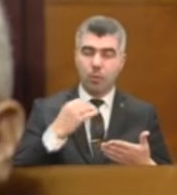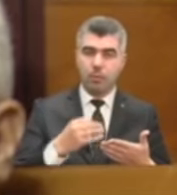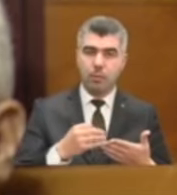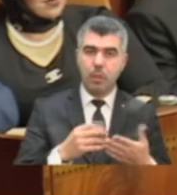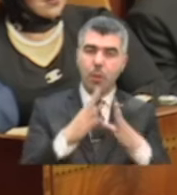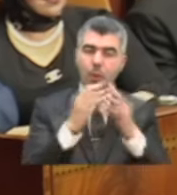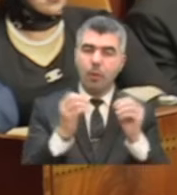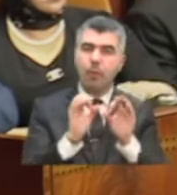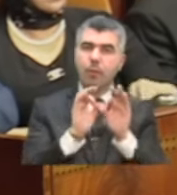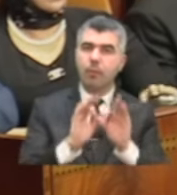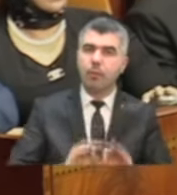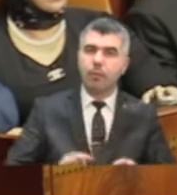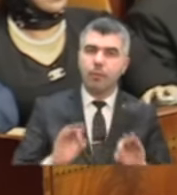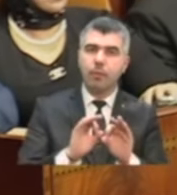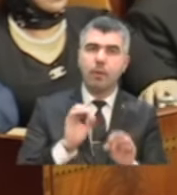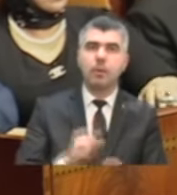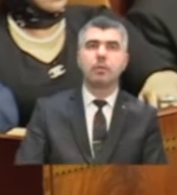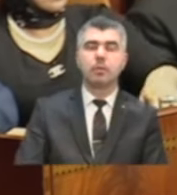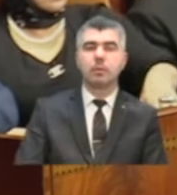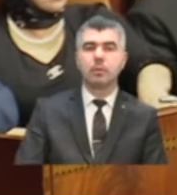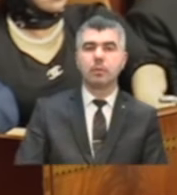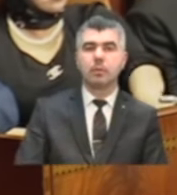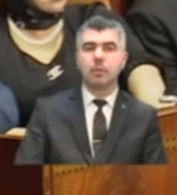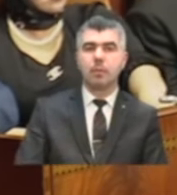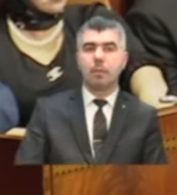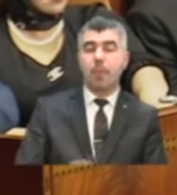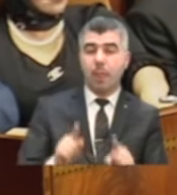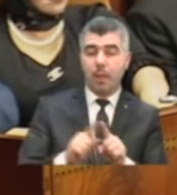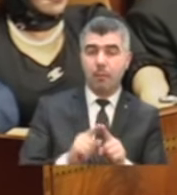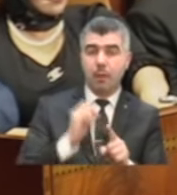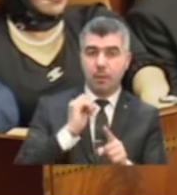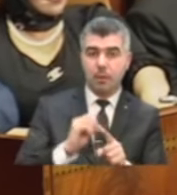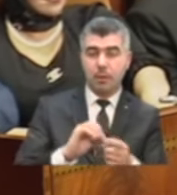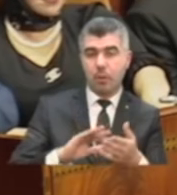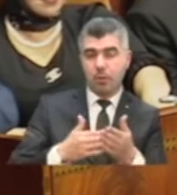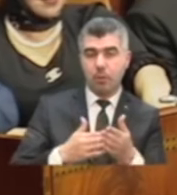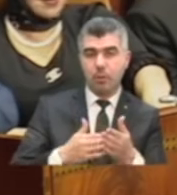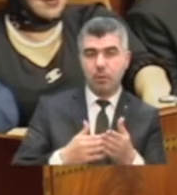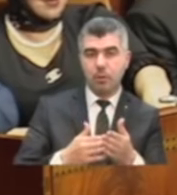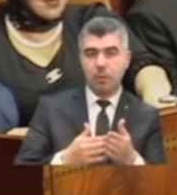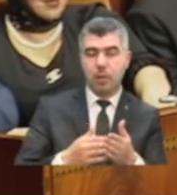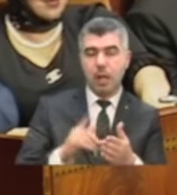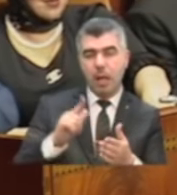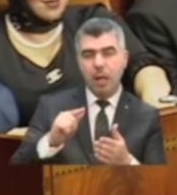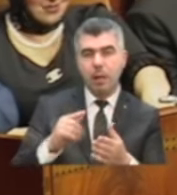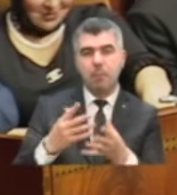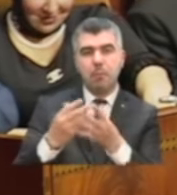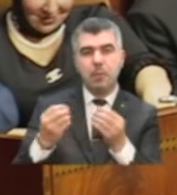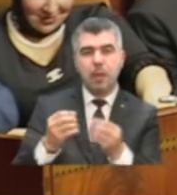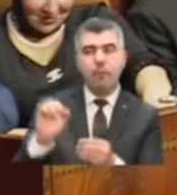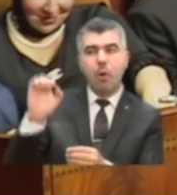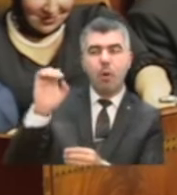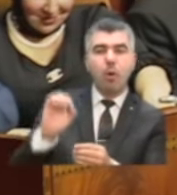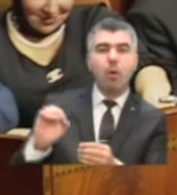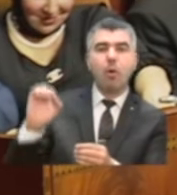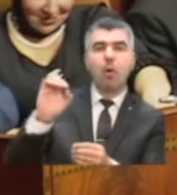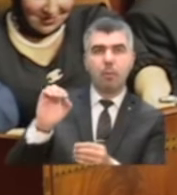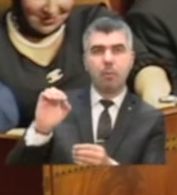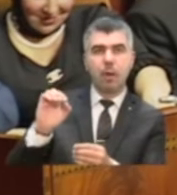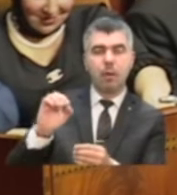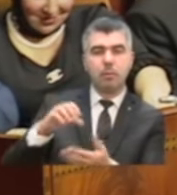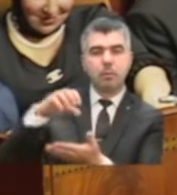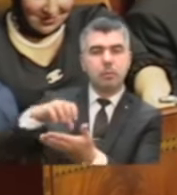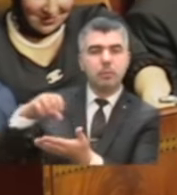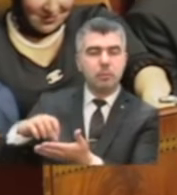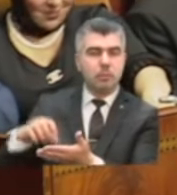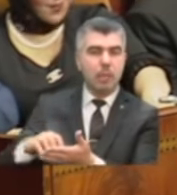نغيبوا عناصر أساسية اللي تتعلق بالمد ديال اليمين المتطرف في واحد العديد من الدول الأوروبية حيث تتواجد واحد